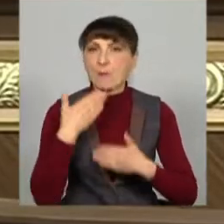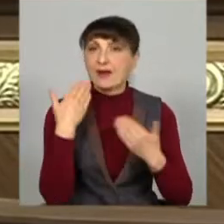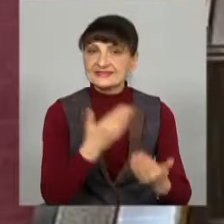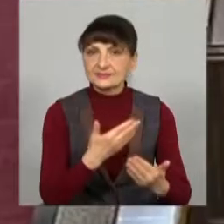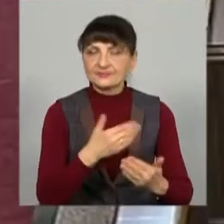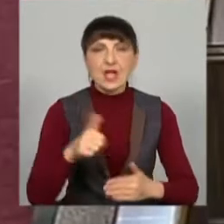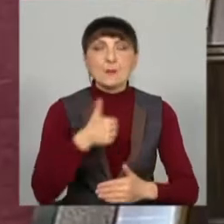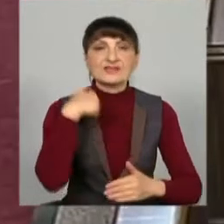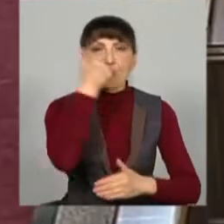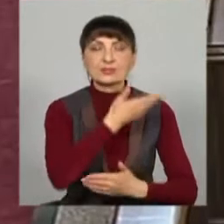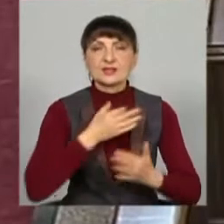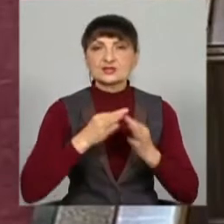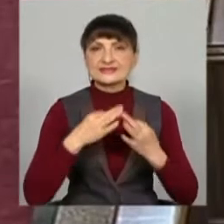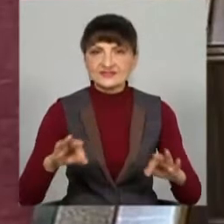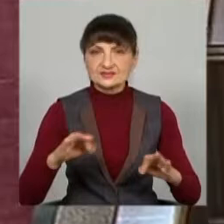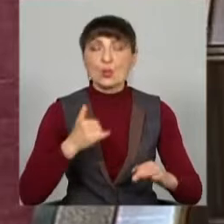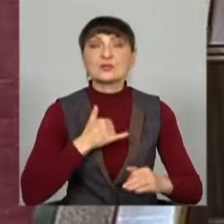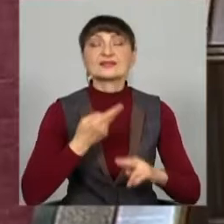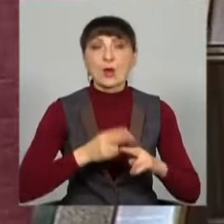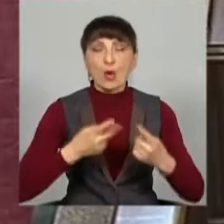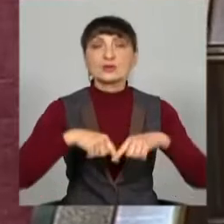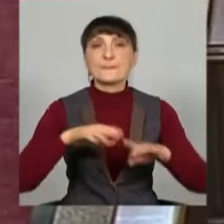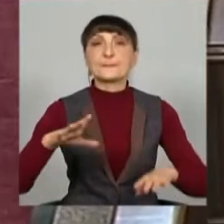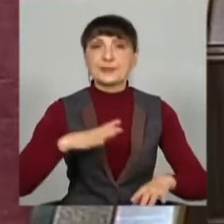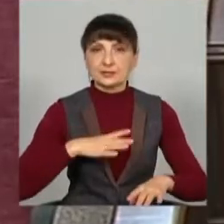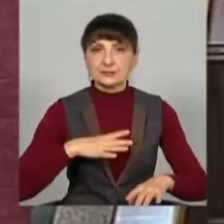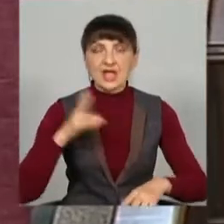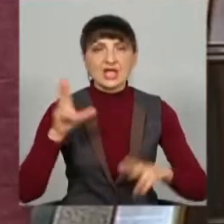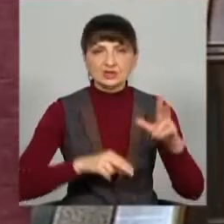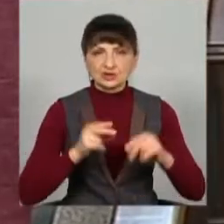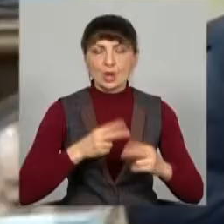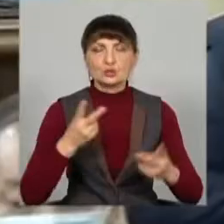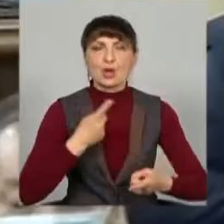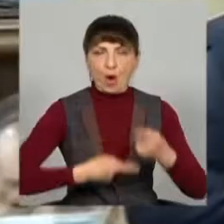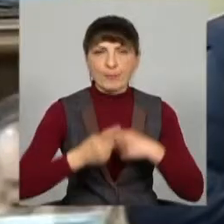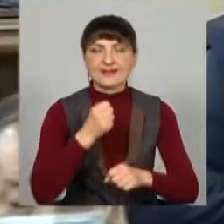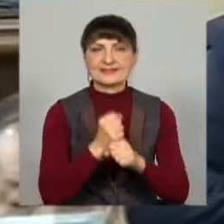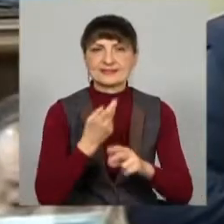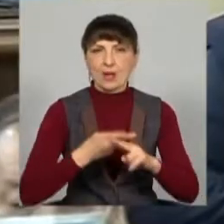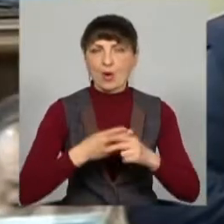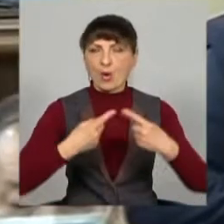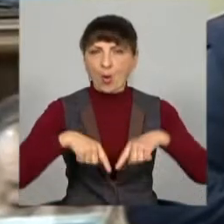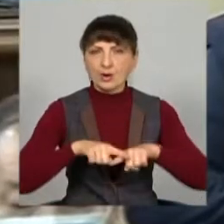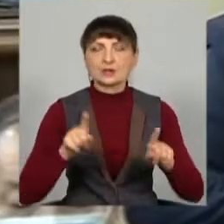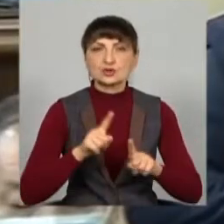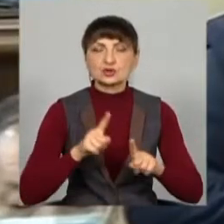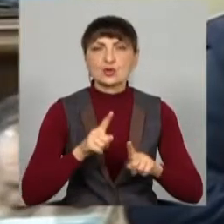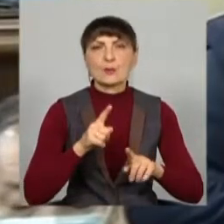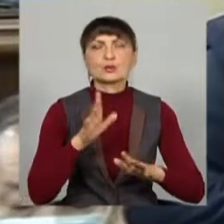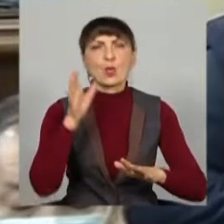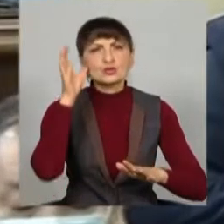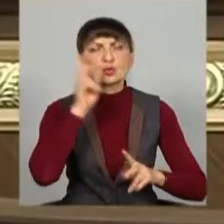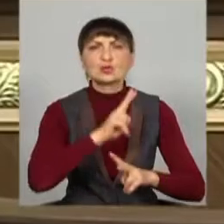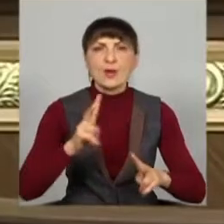В первые годы нашей независимости у нас был такой орган. Я считаю, что нам нужен такой орган для того, чтобы эксперты следили